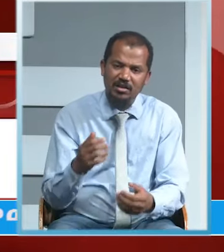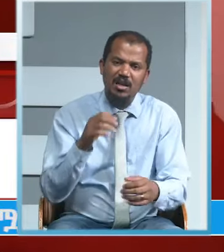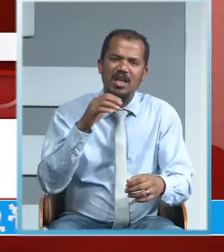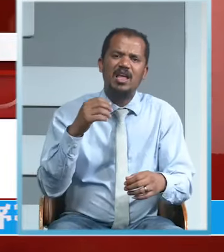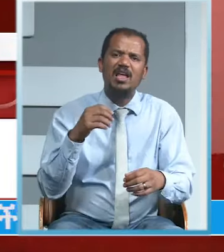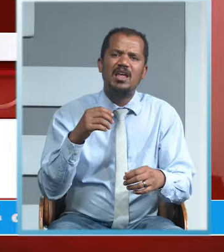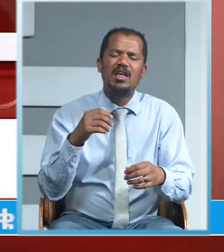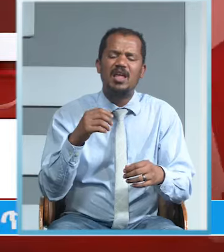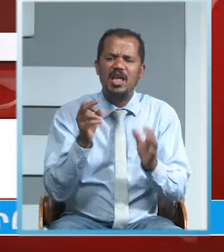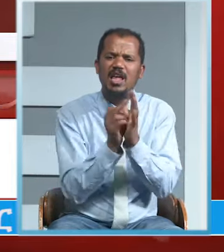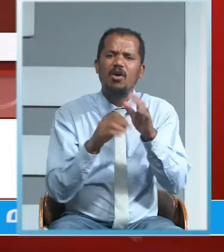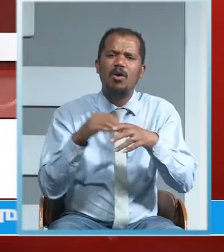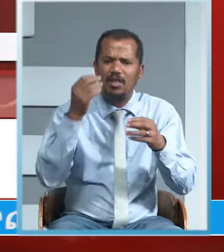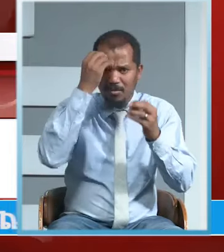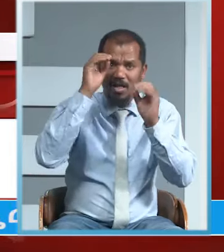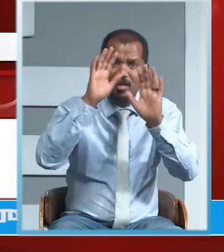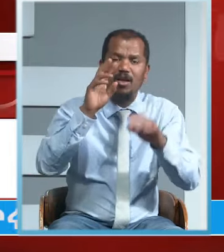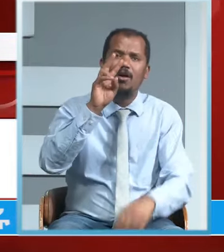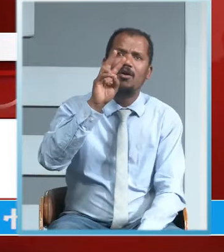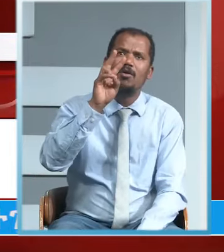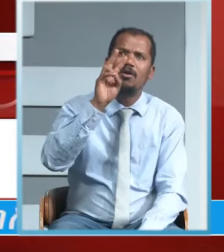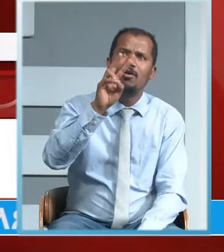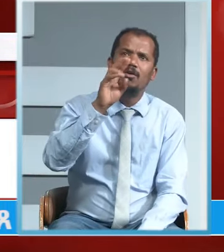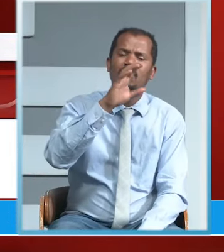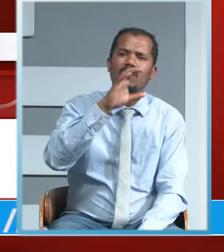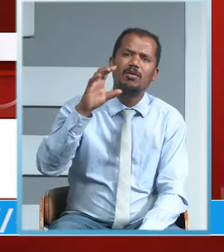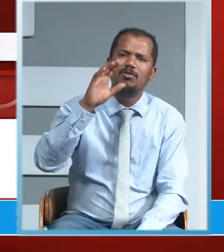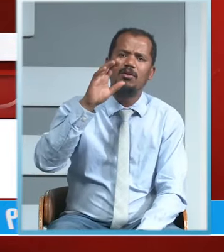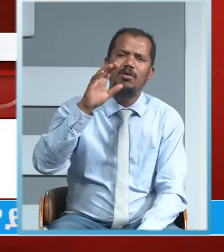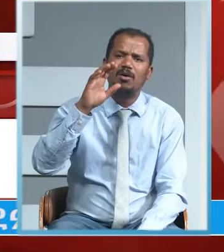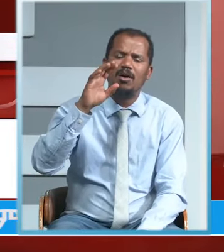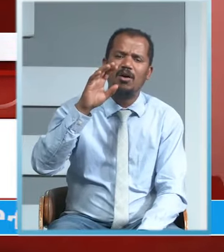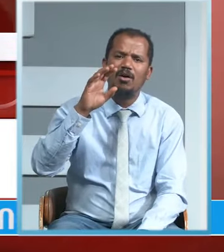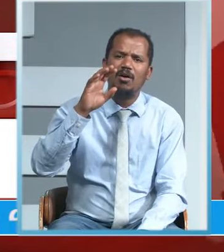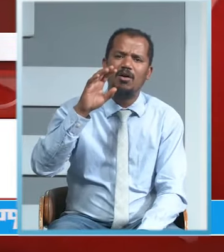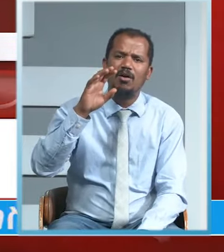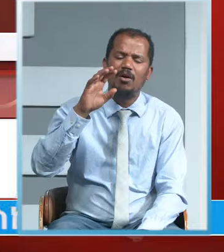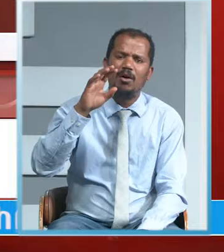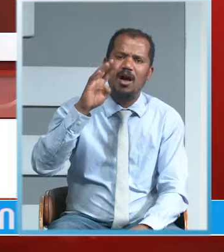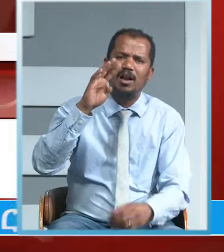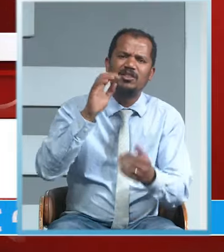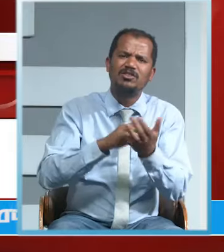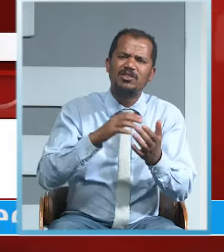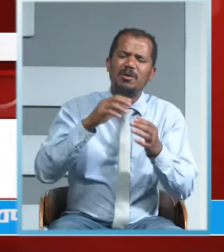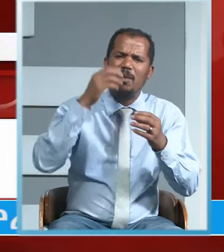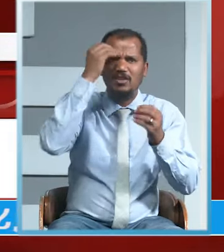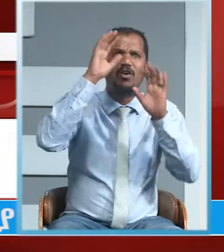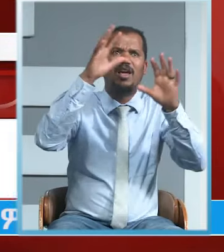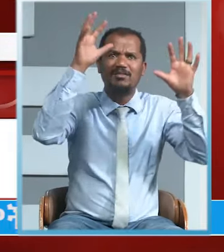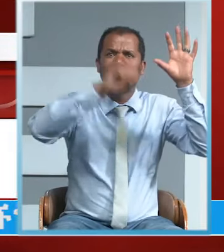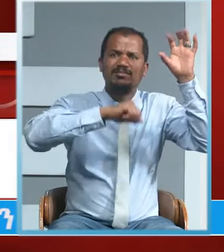ከህገወጥ ማስታወቂያ ተያይዞ ወደ 254,000 የሚሆን ህገወጥ ማስታወቂያ የማንሳት ስራ ወይም ደግሞ እርምጃ የመውሰድ